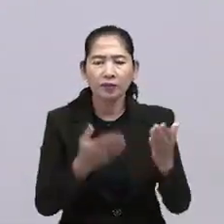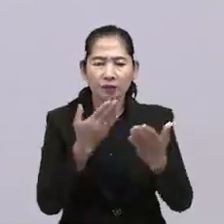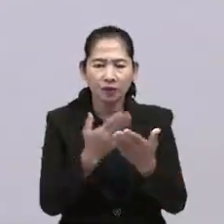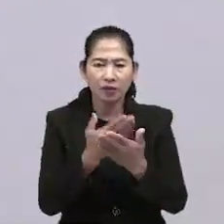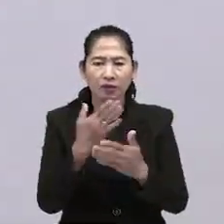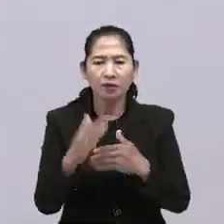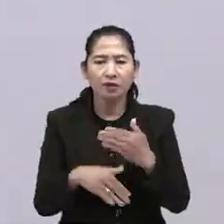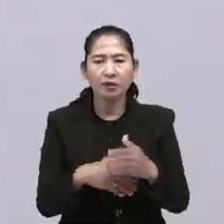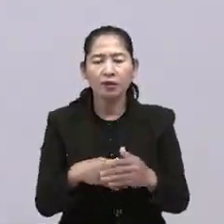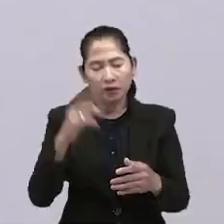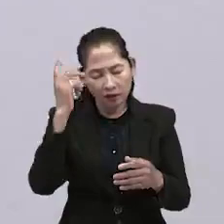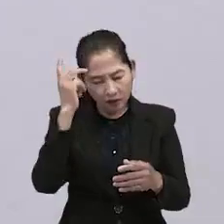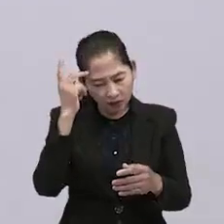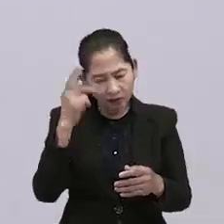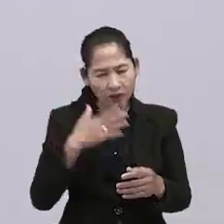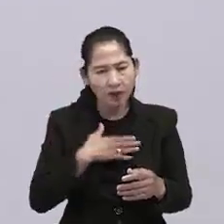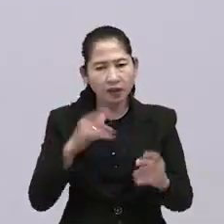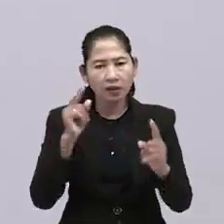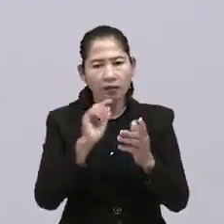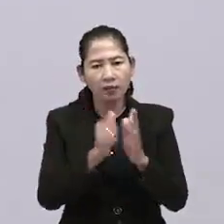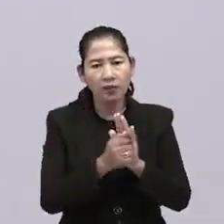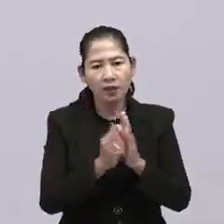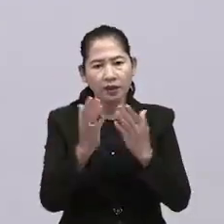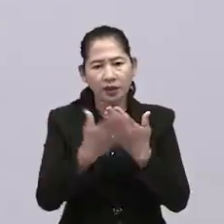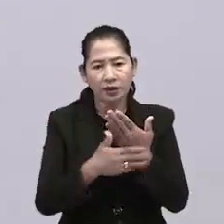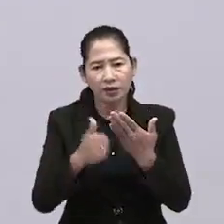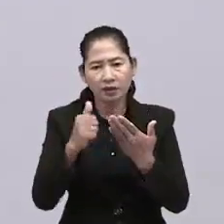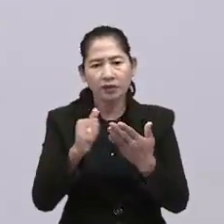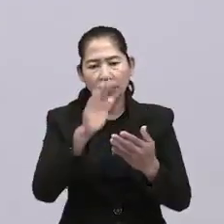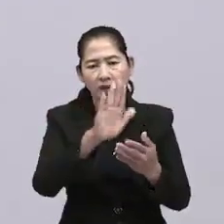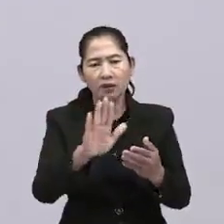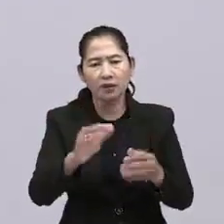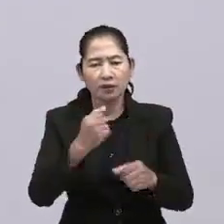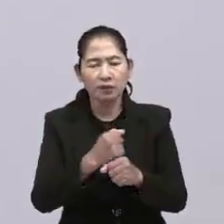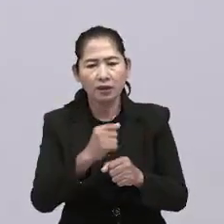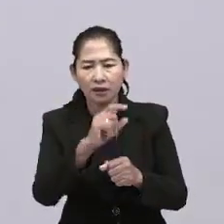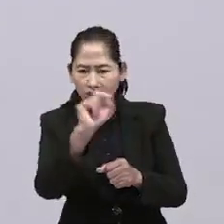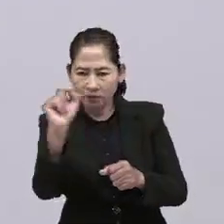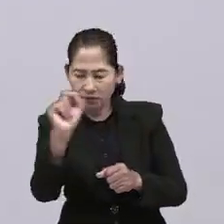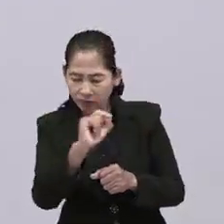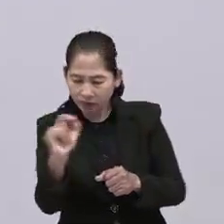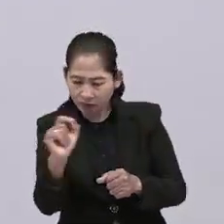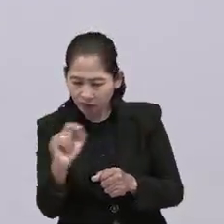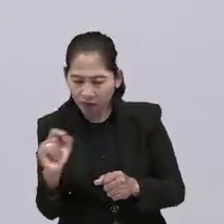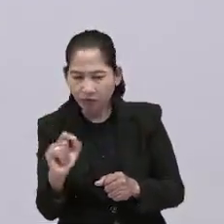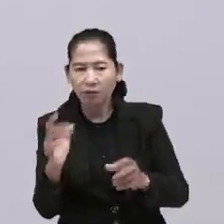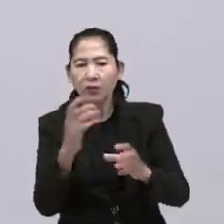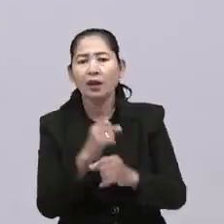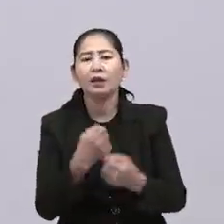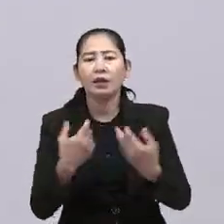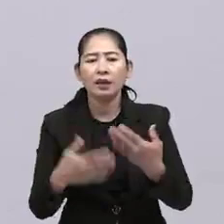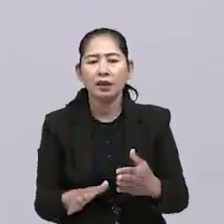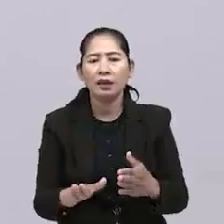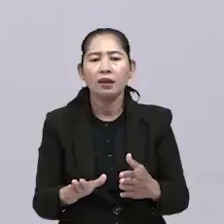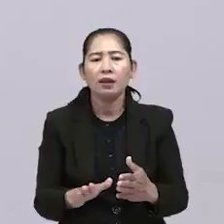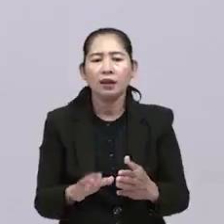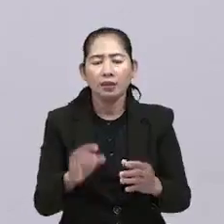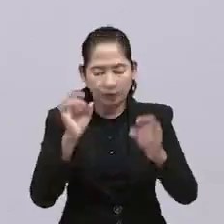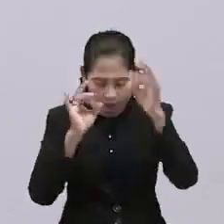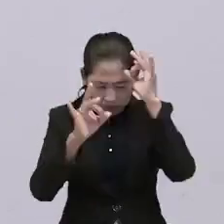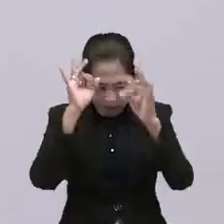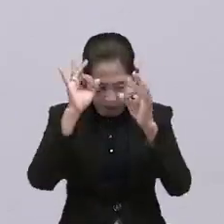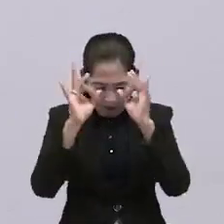ចាស់ទាំងអស់គ្នាចឹងគ្រូគិតថាវាដល់ពេលវាដល់សមស្របមួយដែលឲ្យកូនអាចធ្វើការសរសេរតែងសេចក្តីបានហើយគឺការប